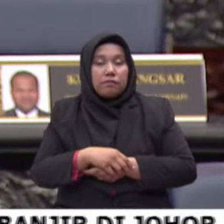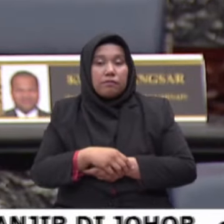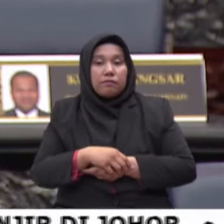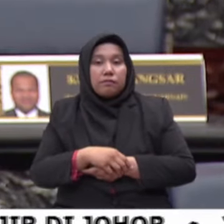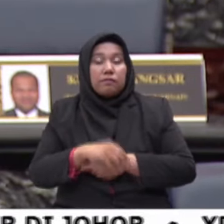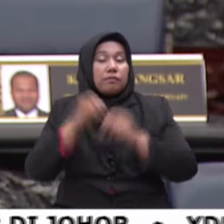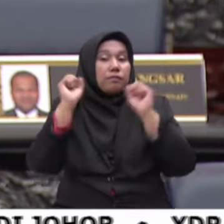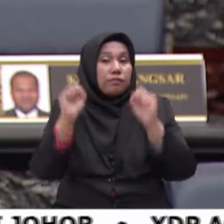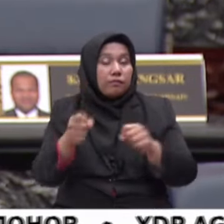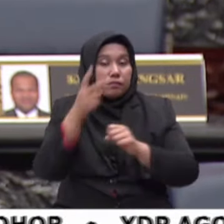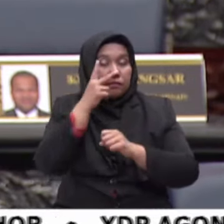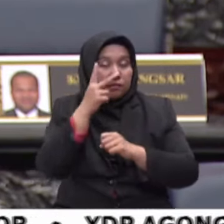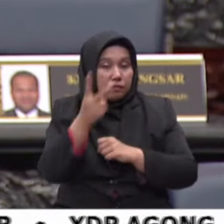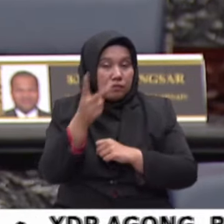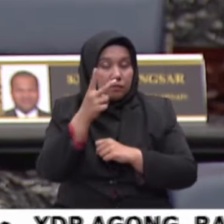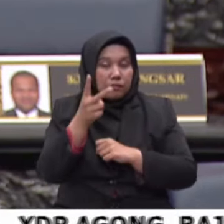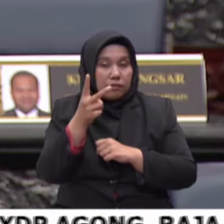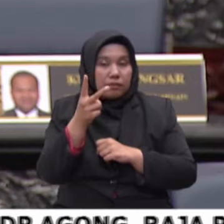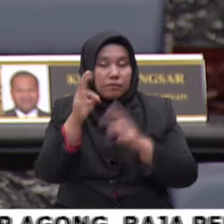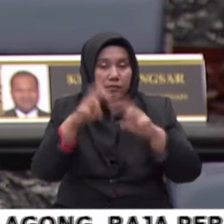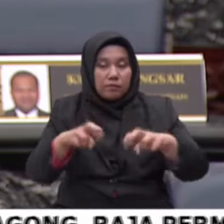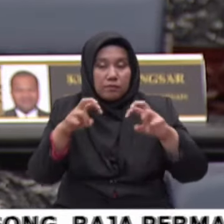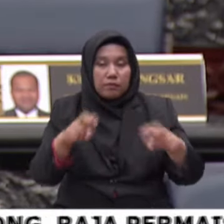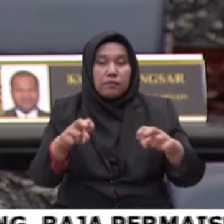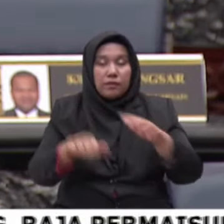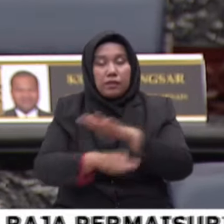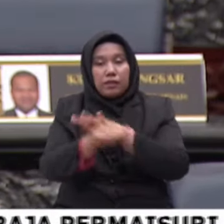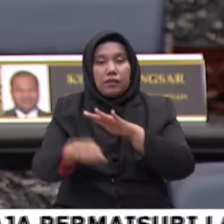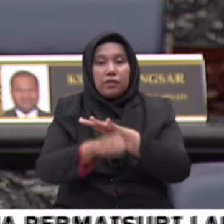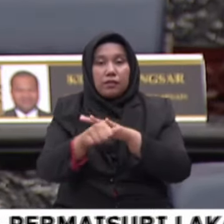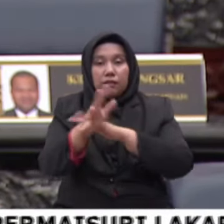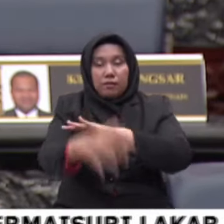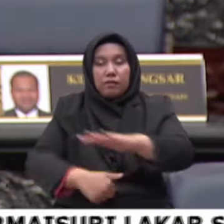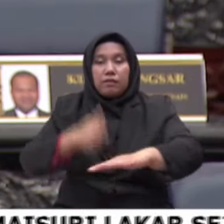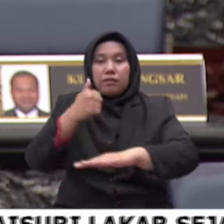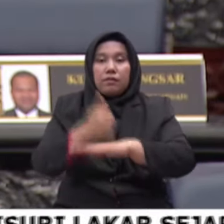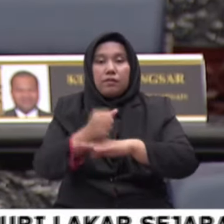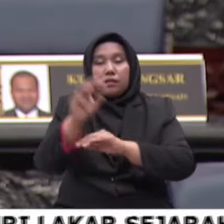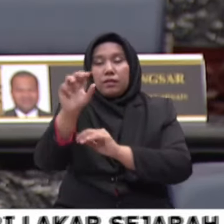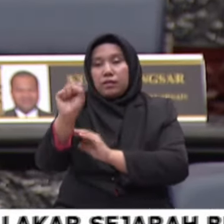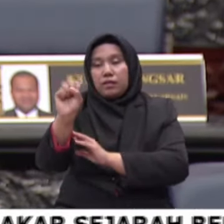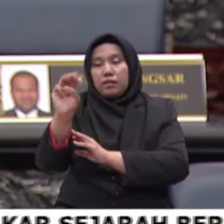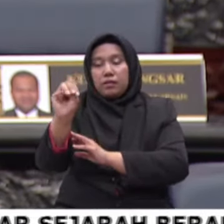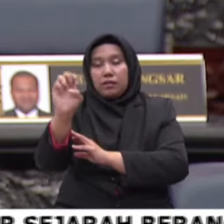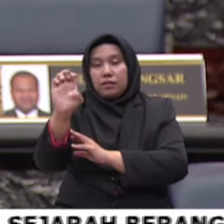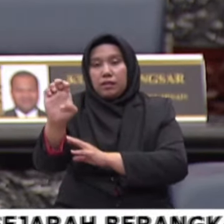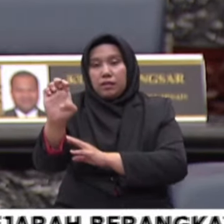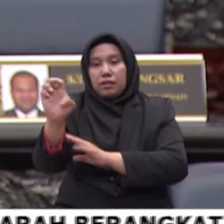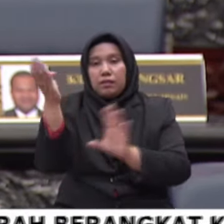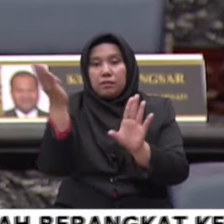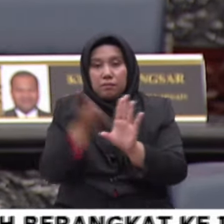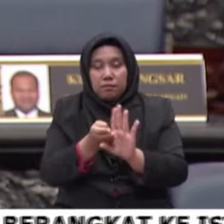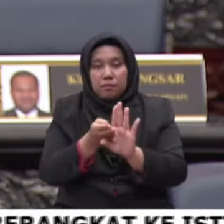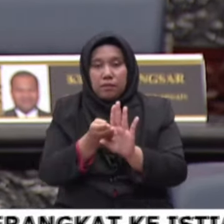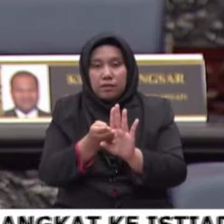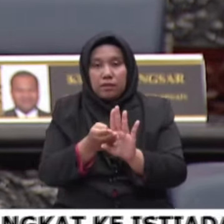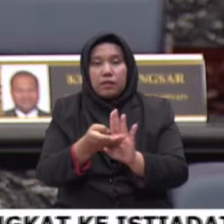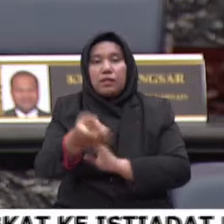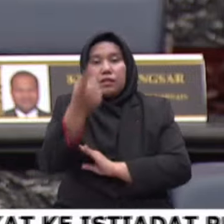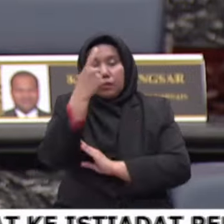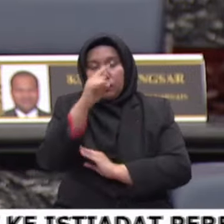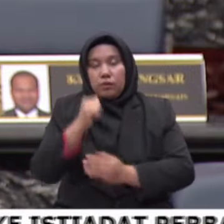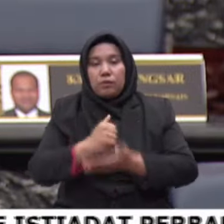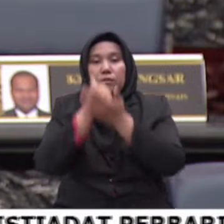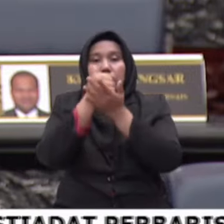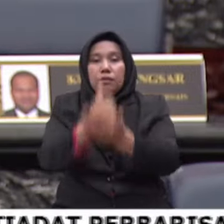bolehkah dilihat semula kerana asas kepada penubuhan SME Bank ini ialah untuk membantu